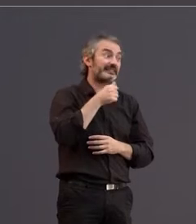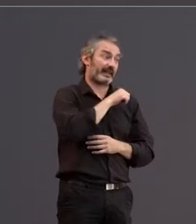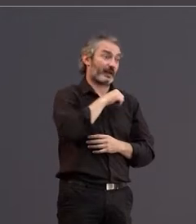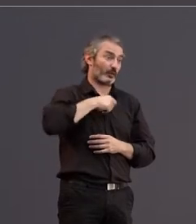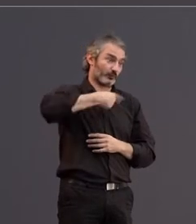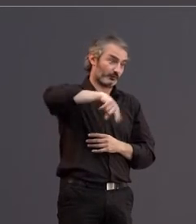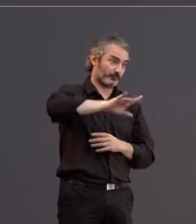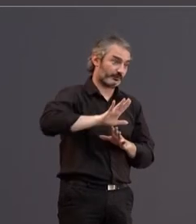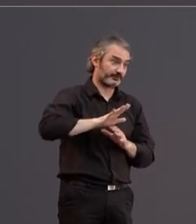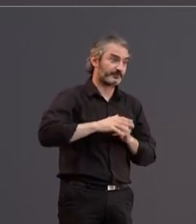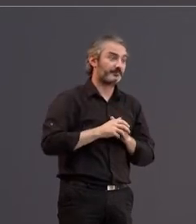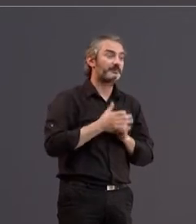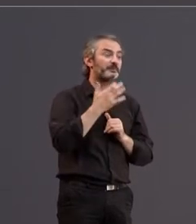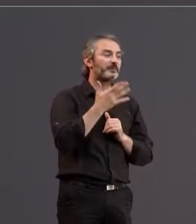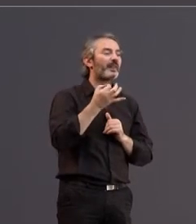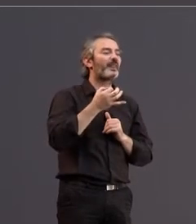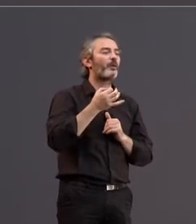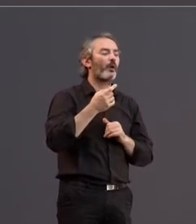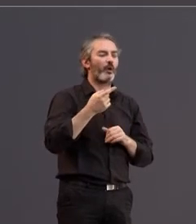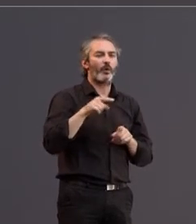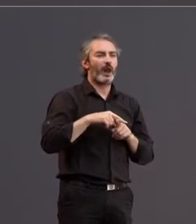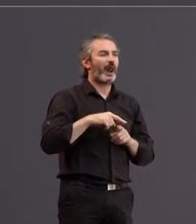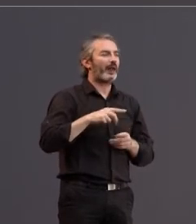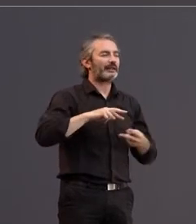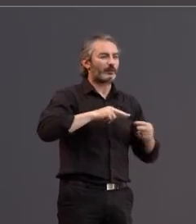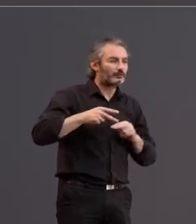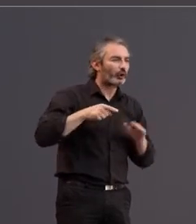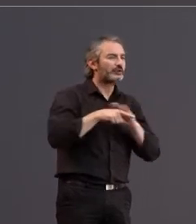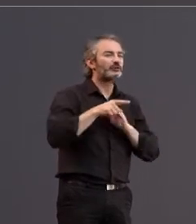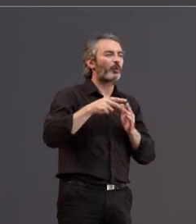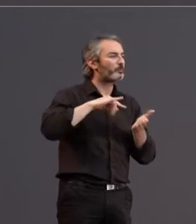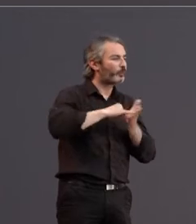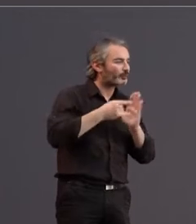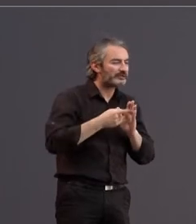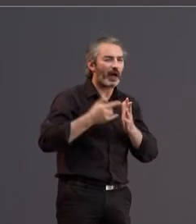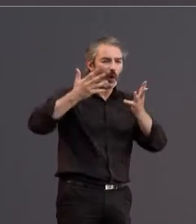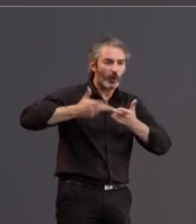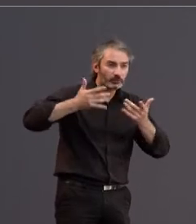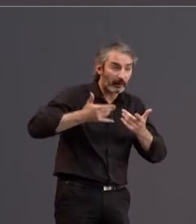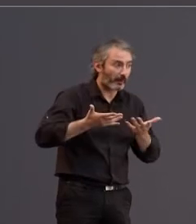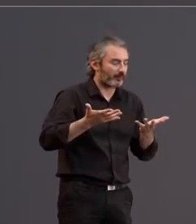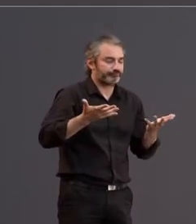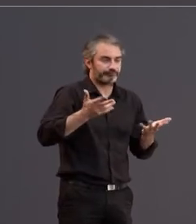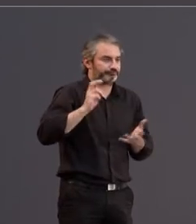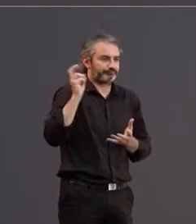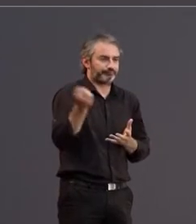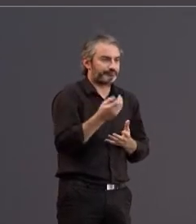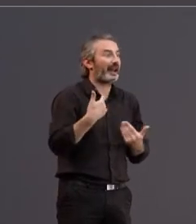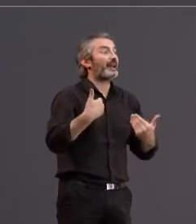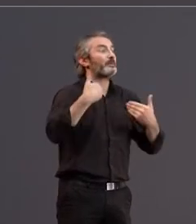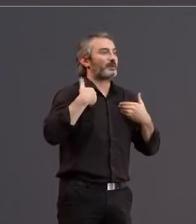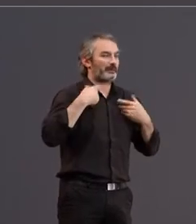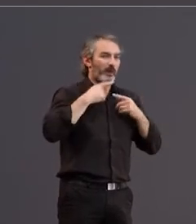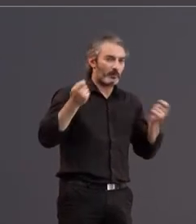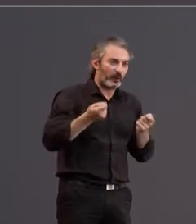ho veureu. En aquest cas, heu de ser traductors, gestors de projectes, comptables alhora, no? Responsables de màrqueting i